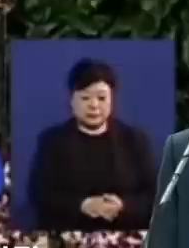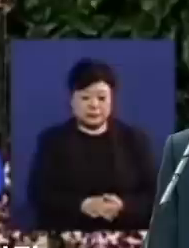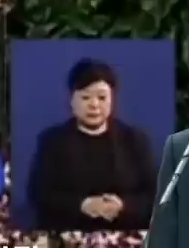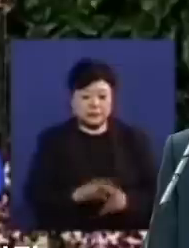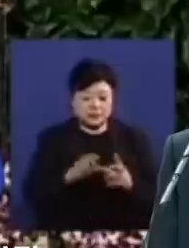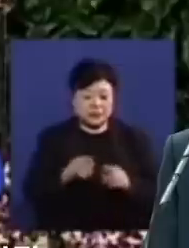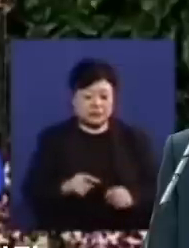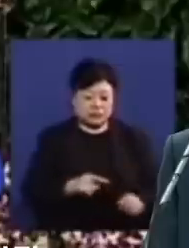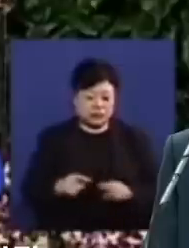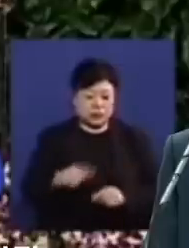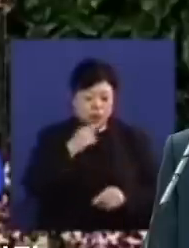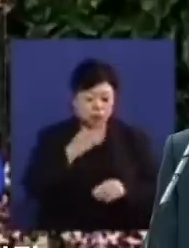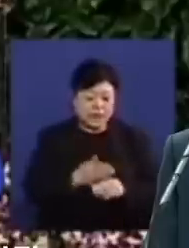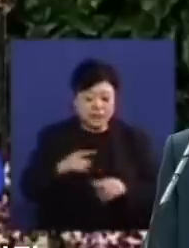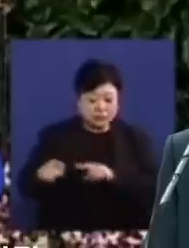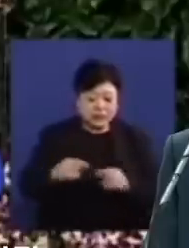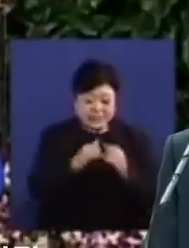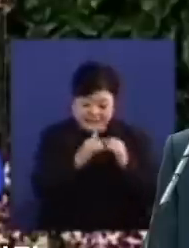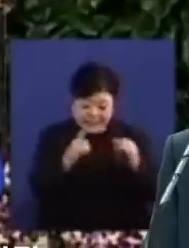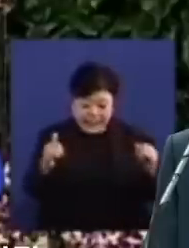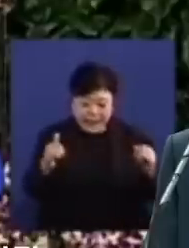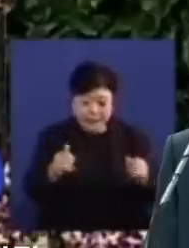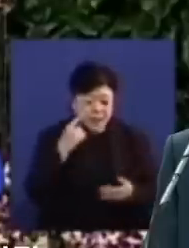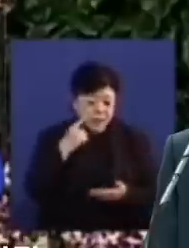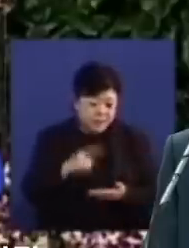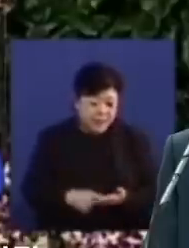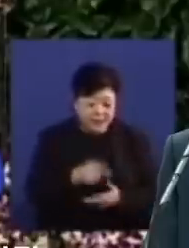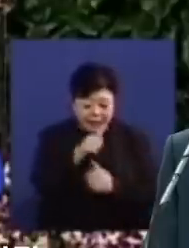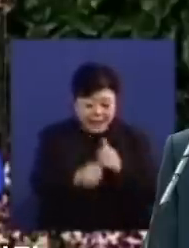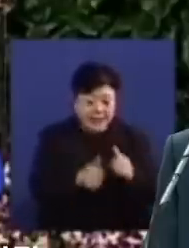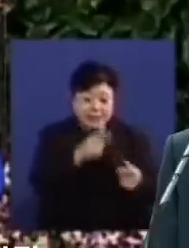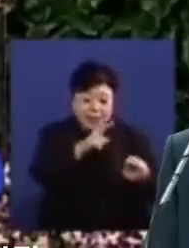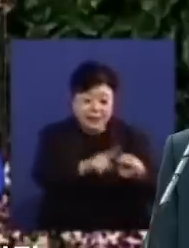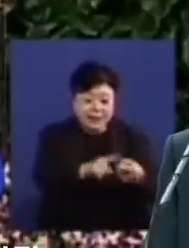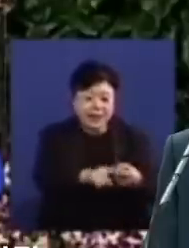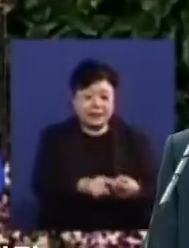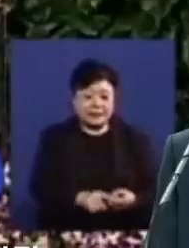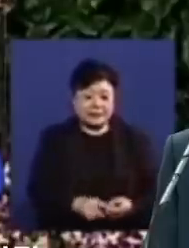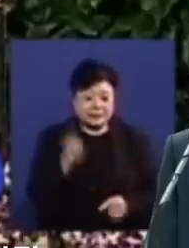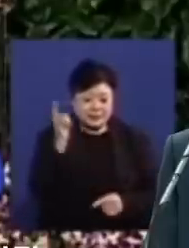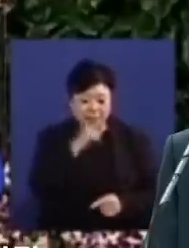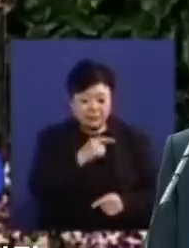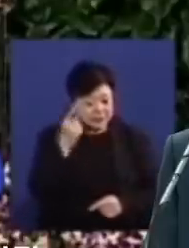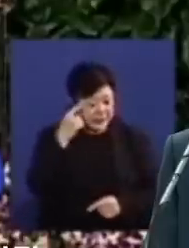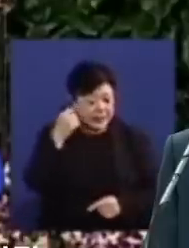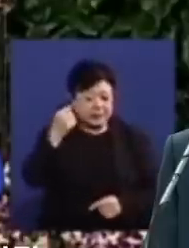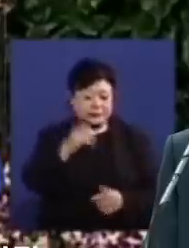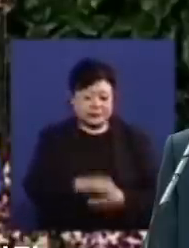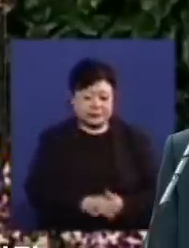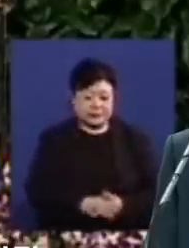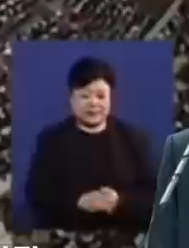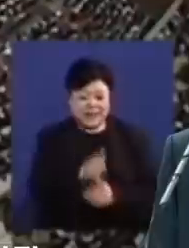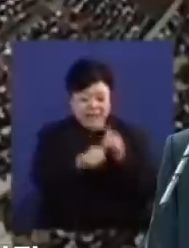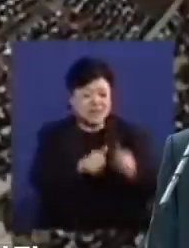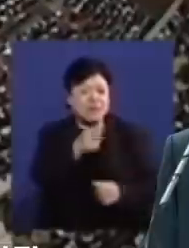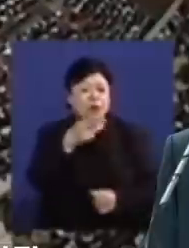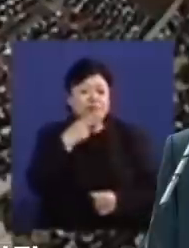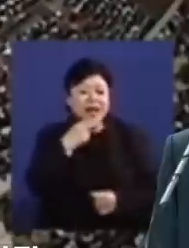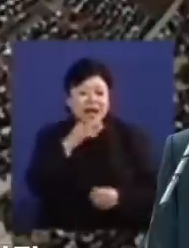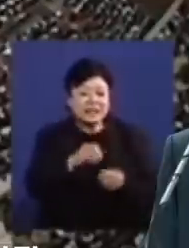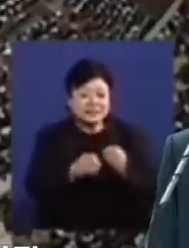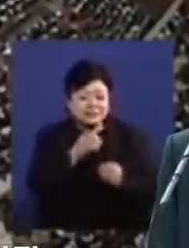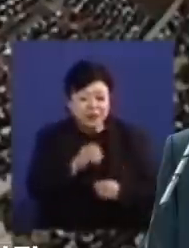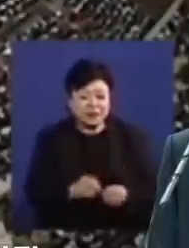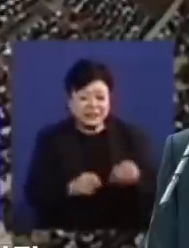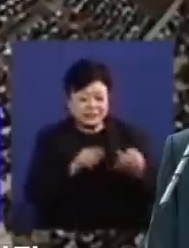제국주의와 공산주의가 바로 인간이 발명한 하나님에 대한 적대적인 세력인 것입니다. 성경은 시편 14편